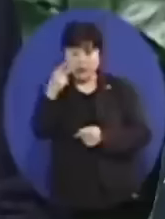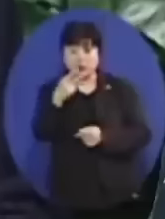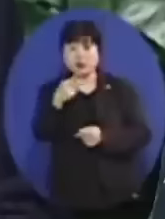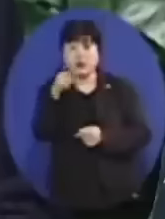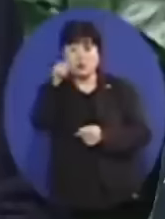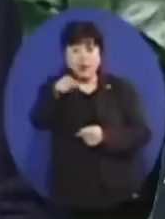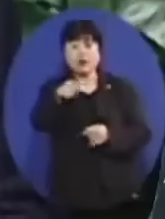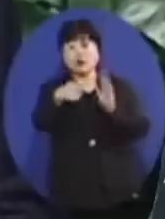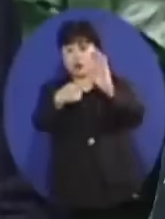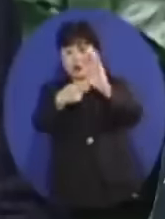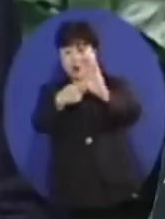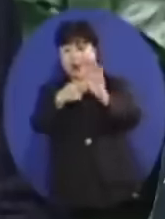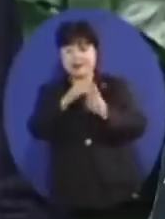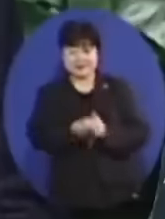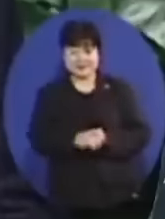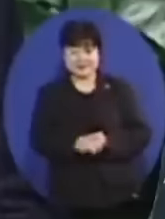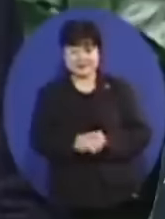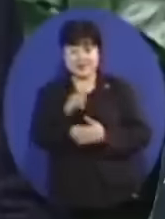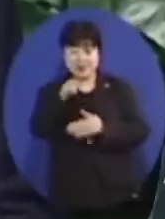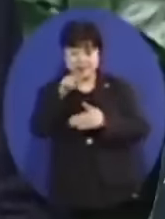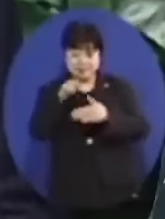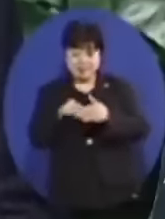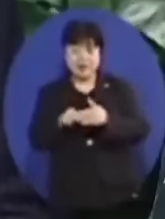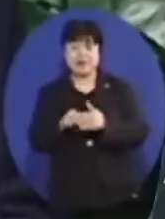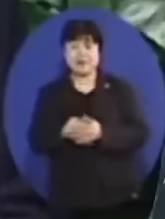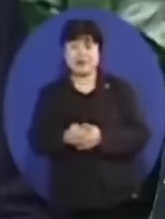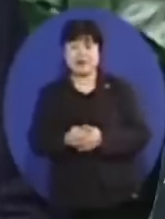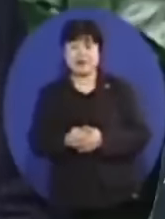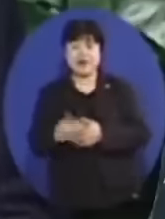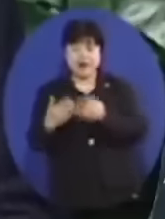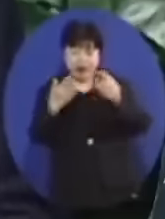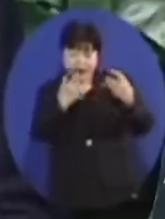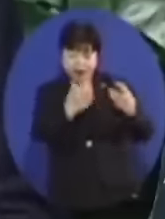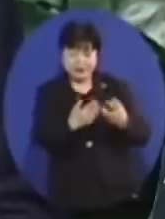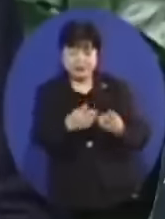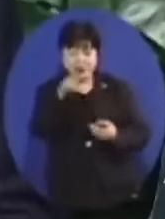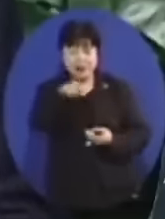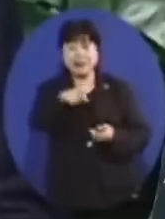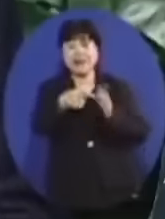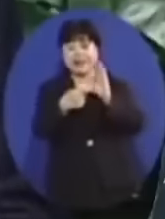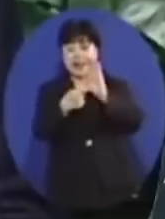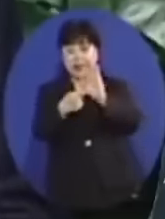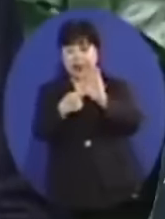밖으로 나온 것입니다. 마음에 가득한 것이 밖으로 나오기 때문에